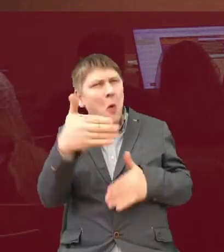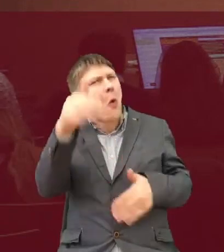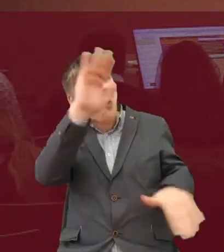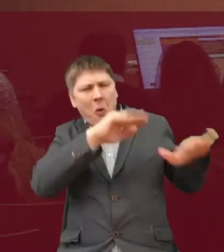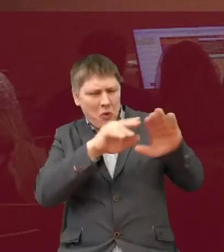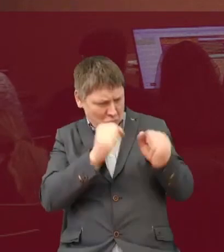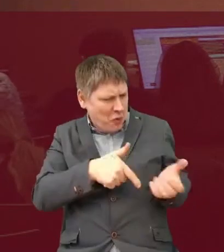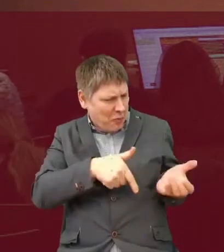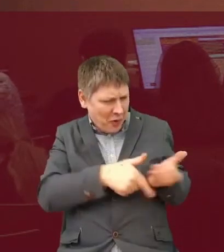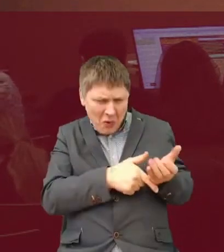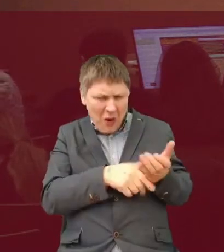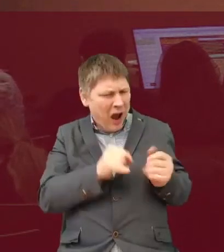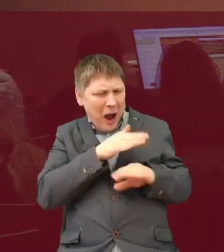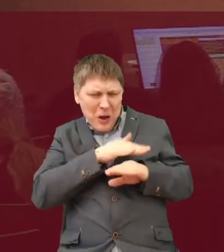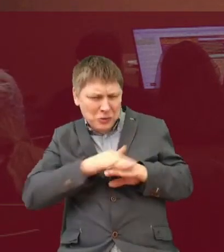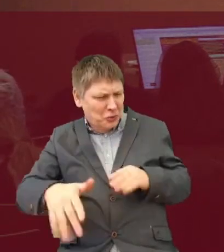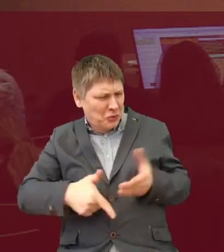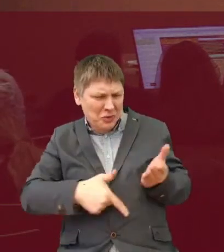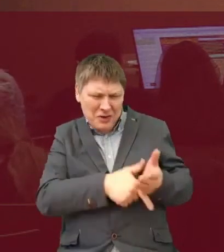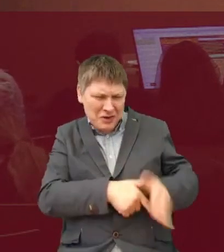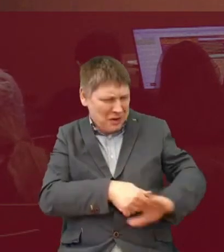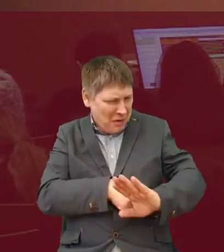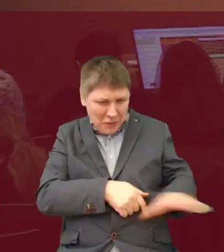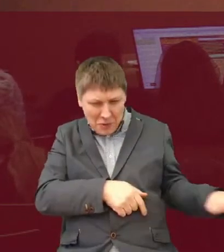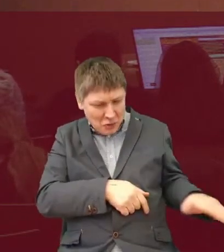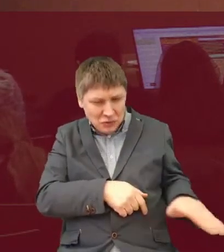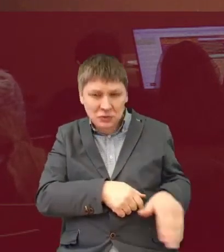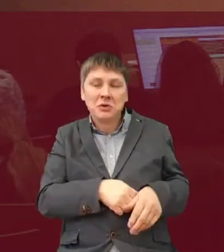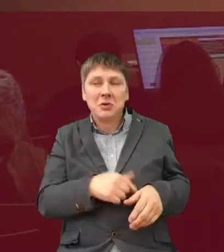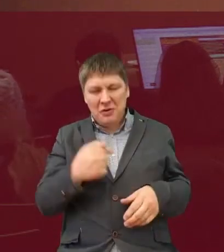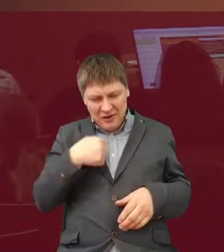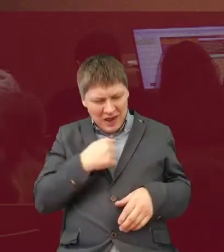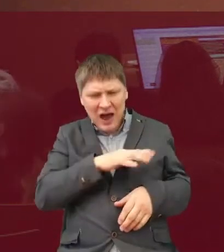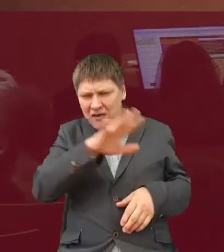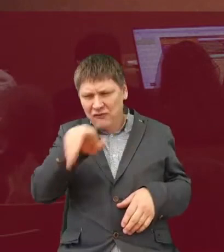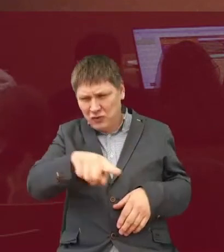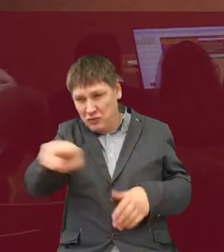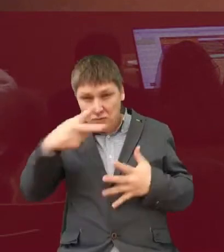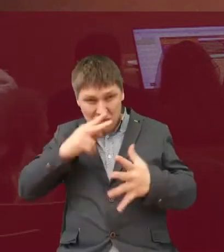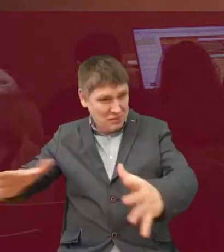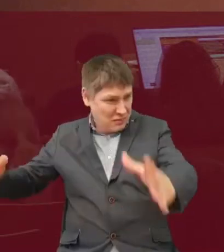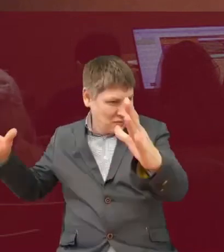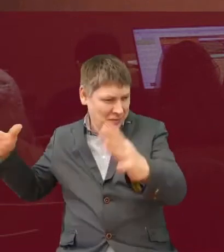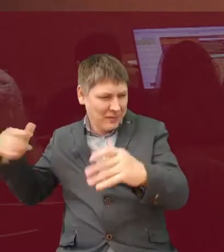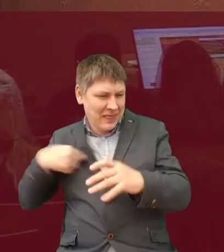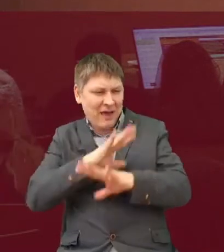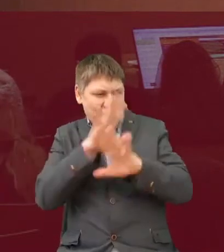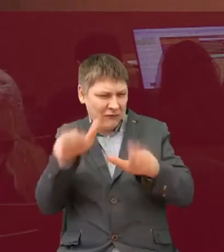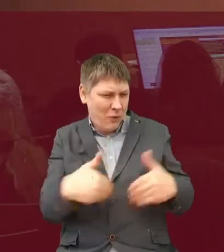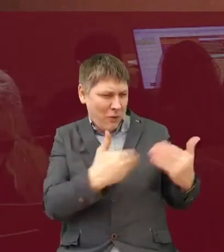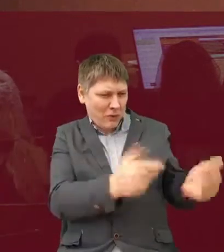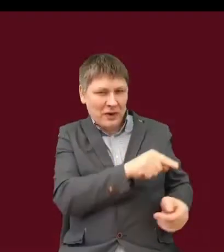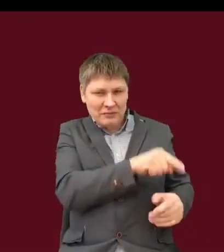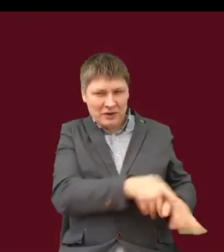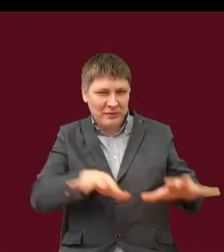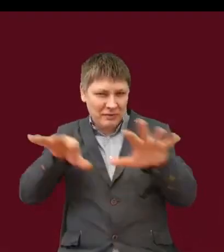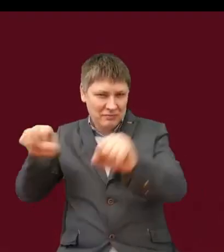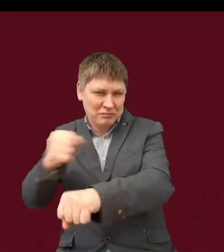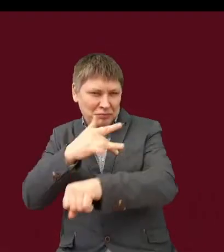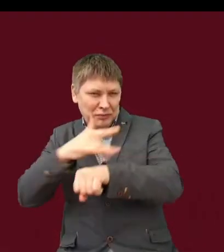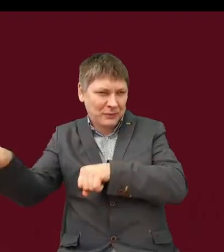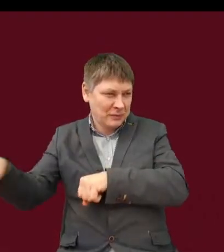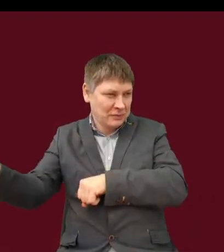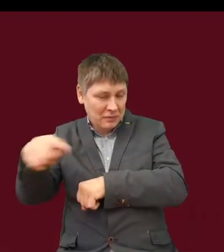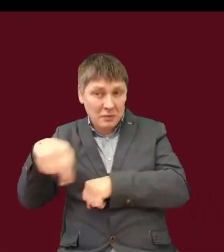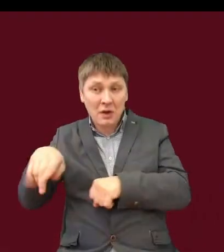не Бог Долин я все это большое полчище предам в руку твою чтобы вы знали что я Господь и